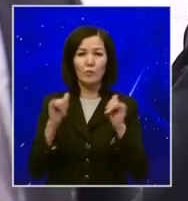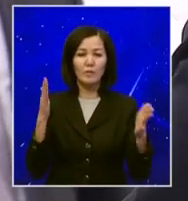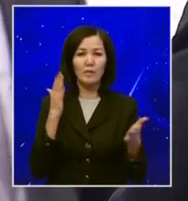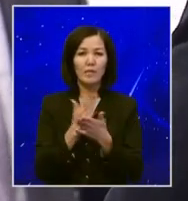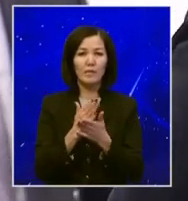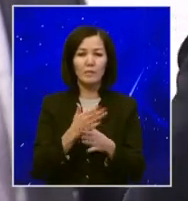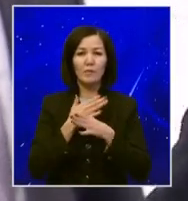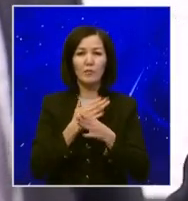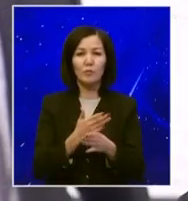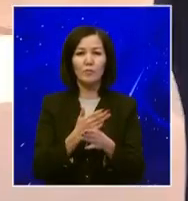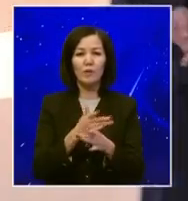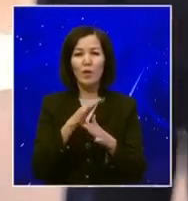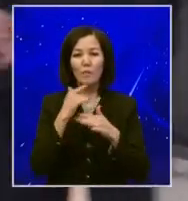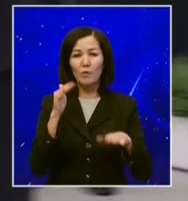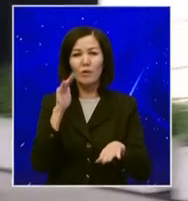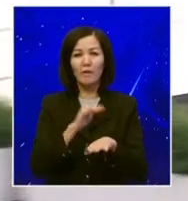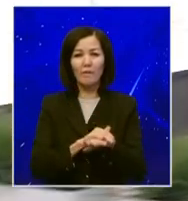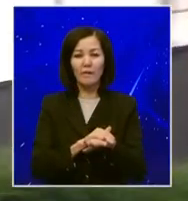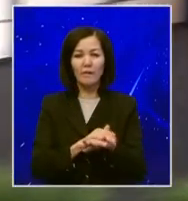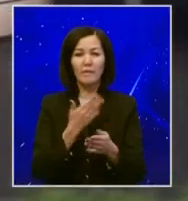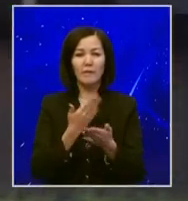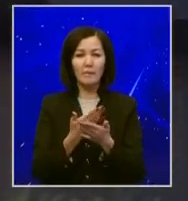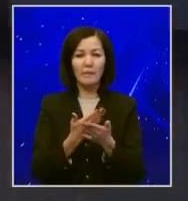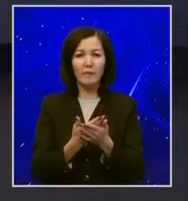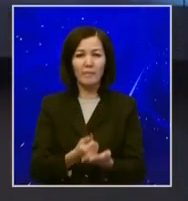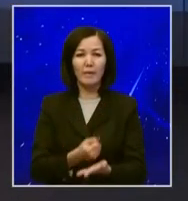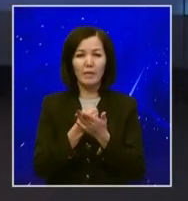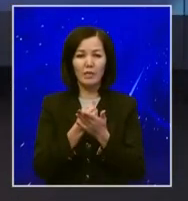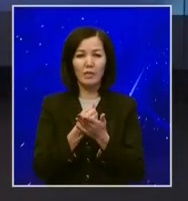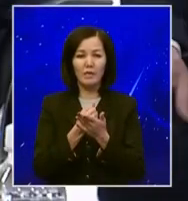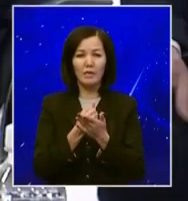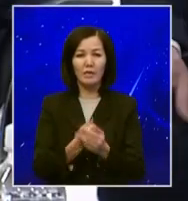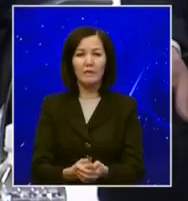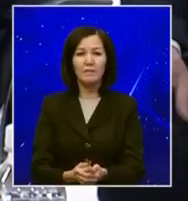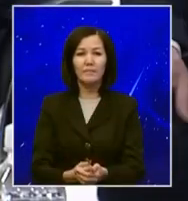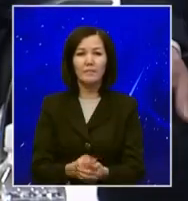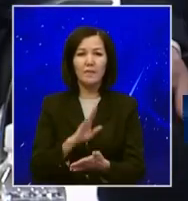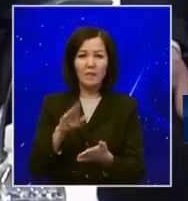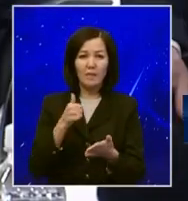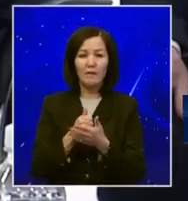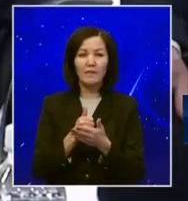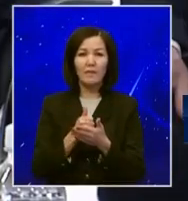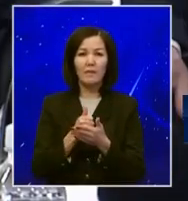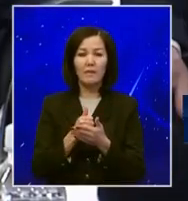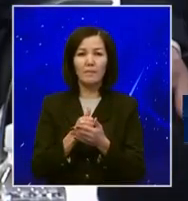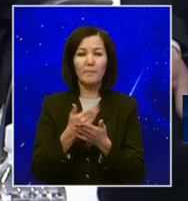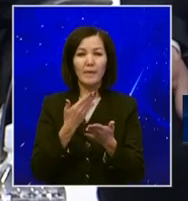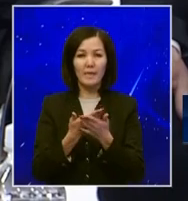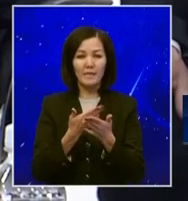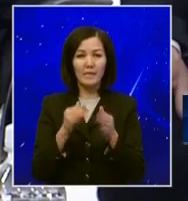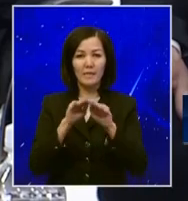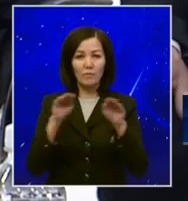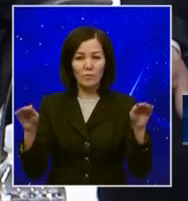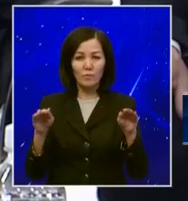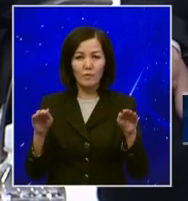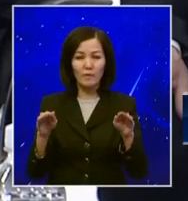Этому поспособствовали многие факторы, одни из которых – поддержка частного сектора. Самый главный показатель, которым мы